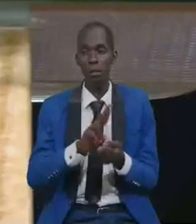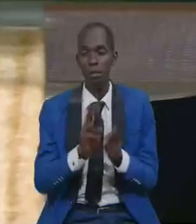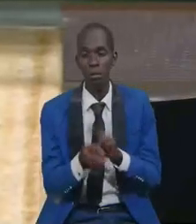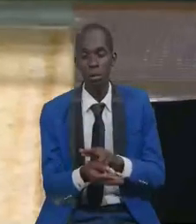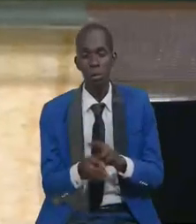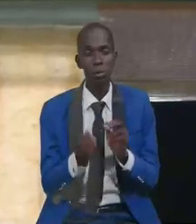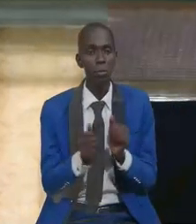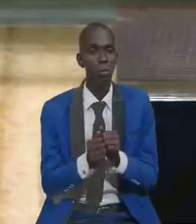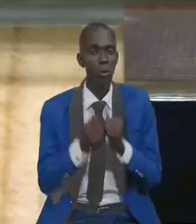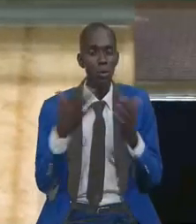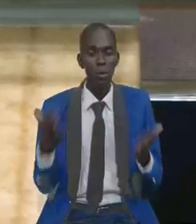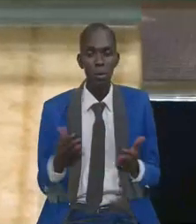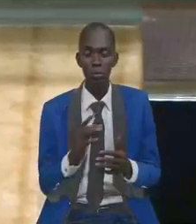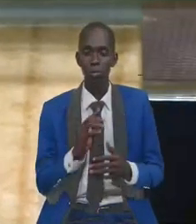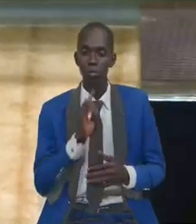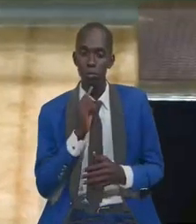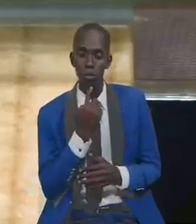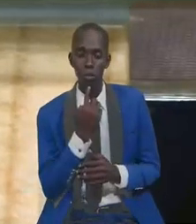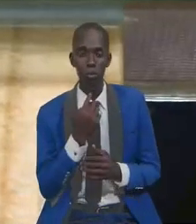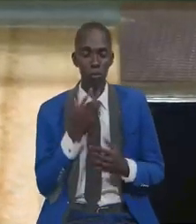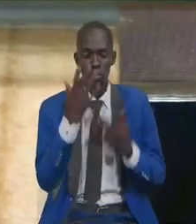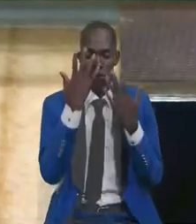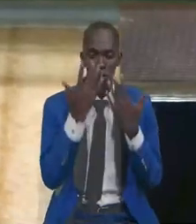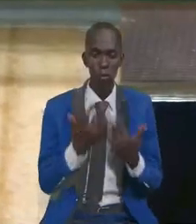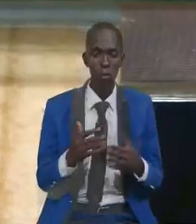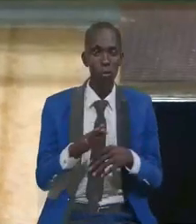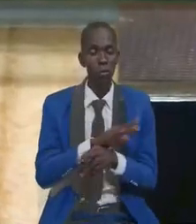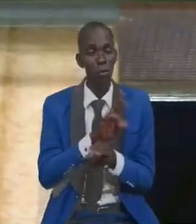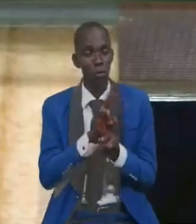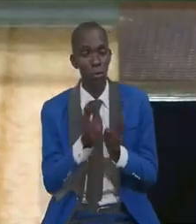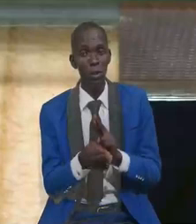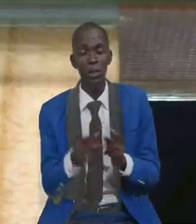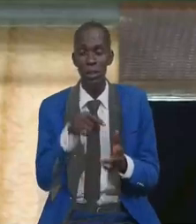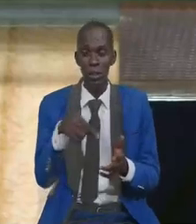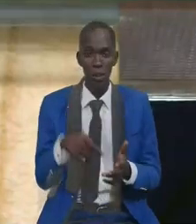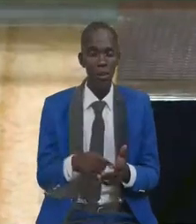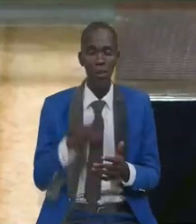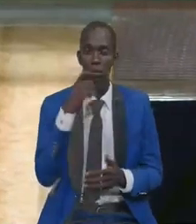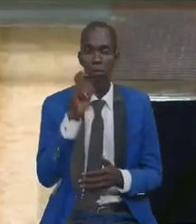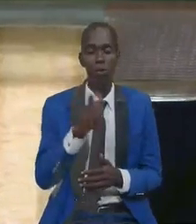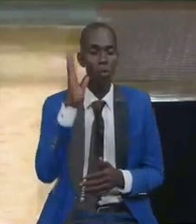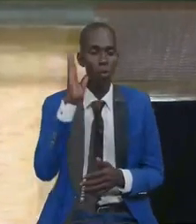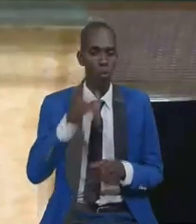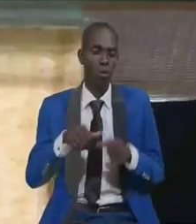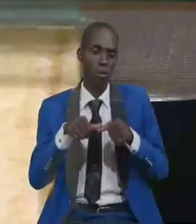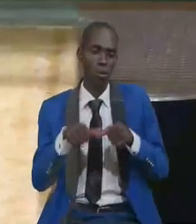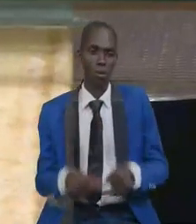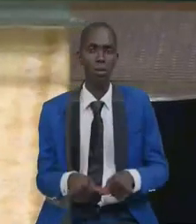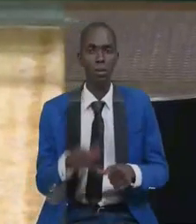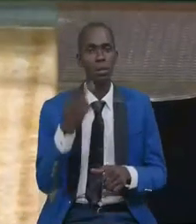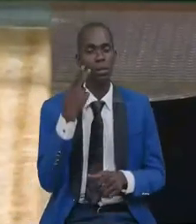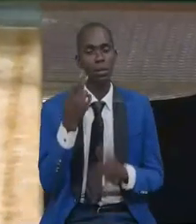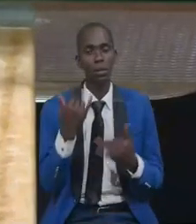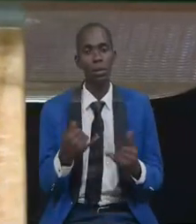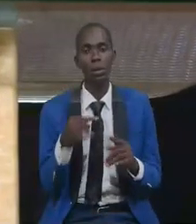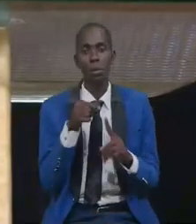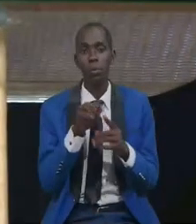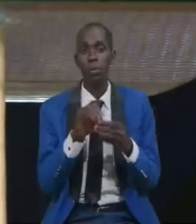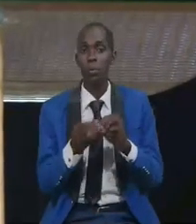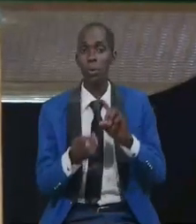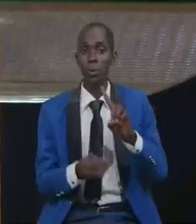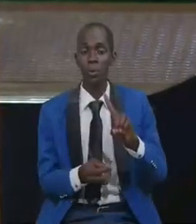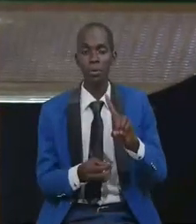pas s'accomplir si il n'y a pas de repentance, il n'y a pas de pénitence qui soit significative. Ça allait se produire. Numéro 1,